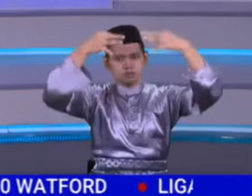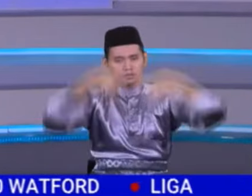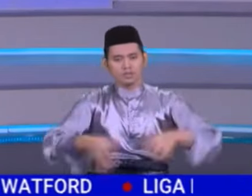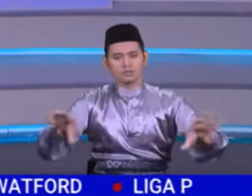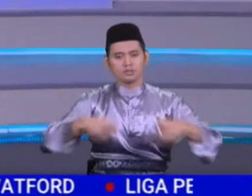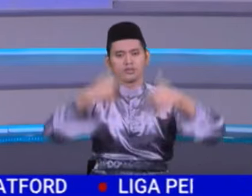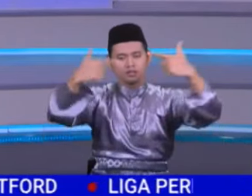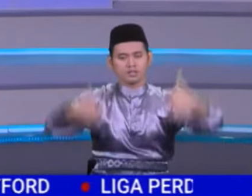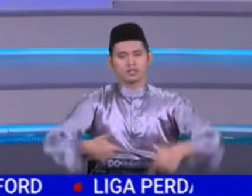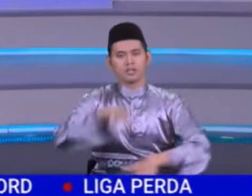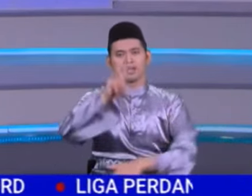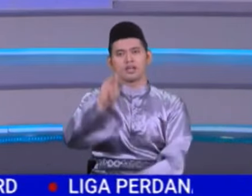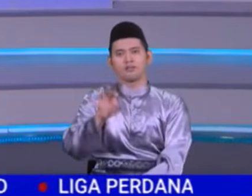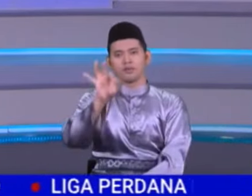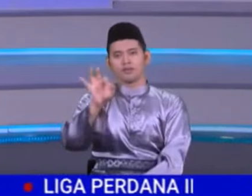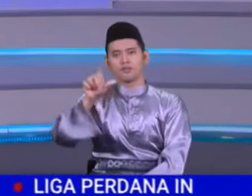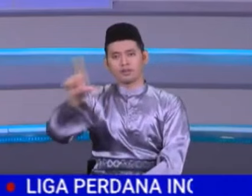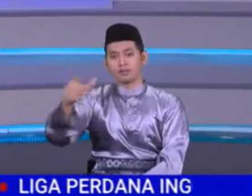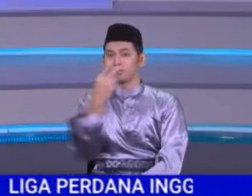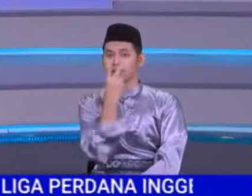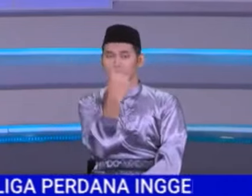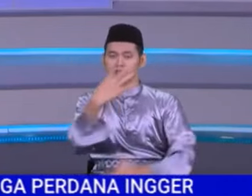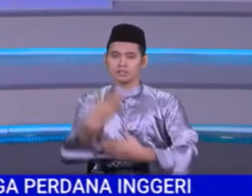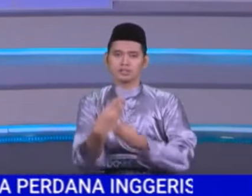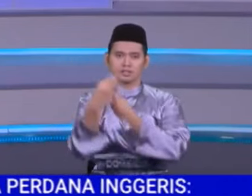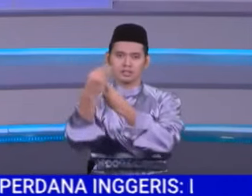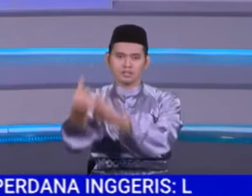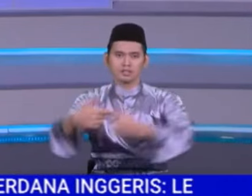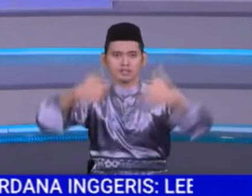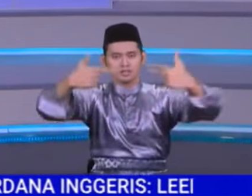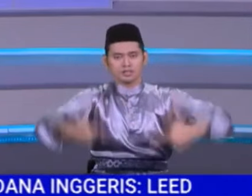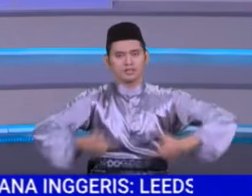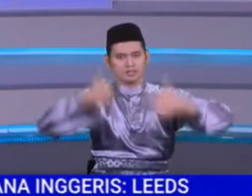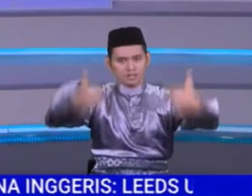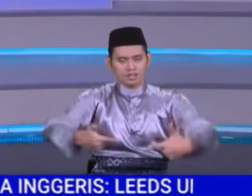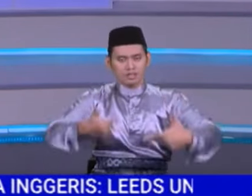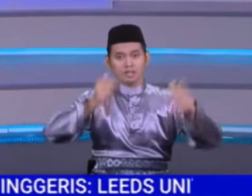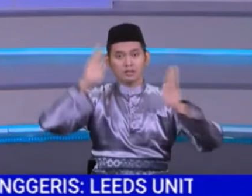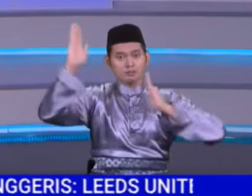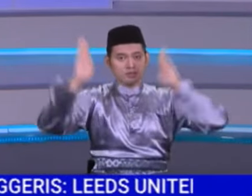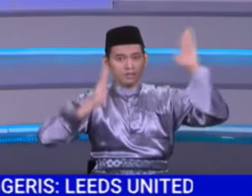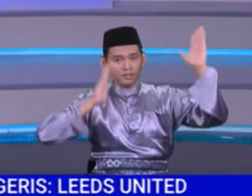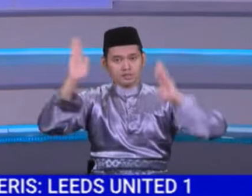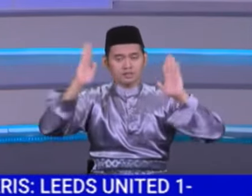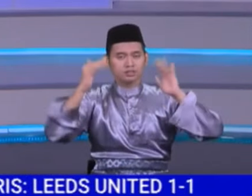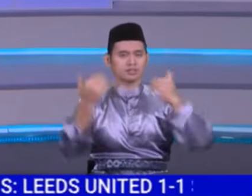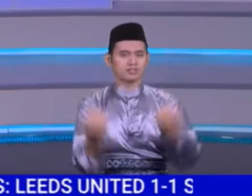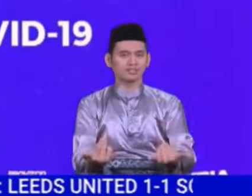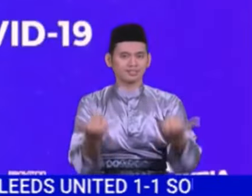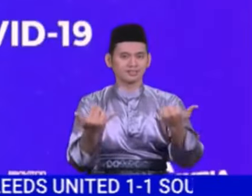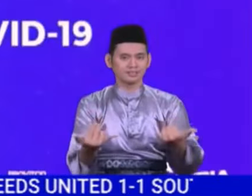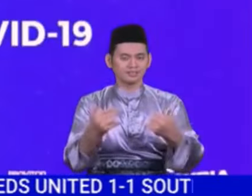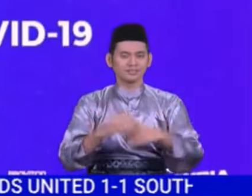sepak misi mfl bagi memastikan kelancaran saingan Liga Malaysia musim ini